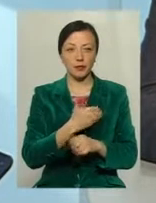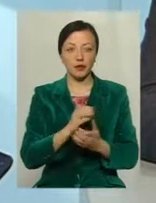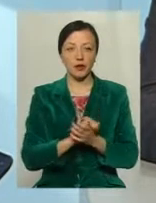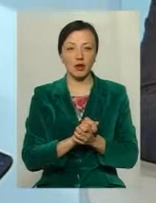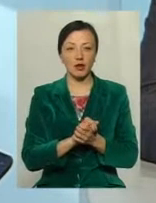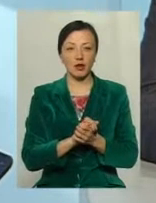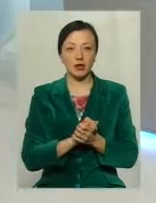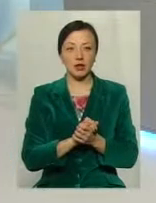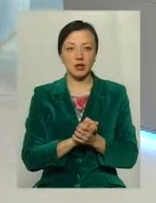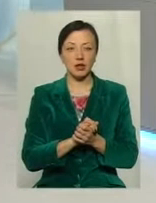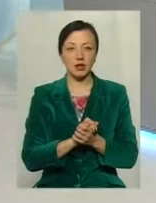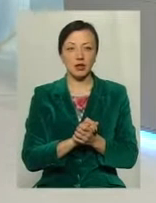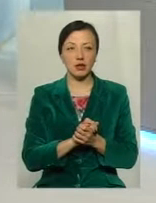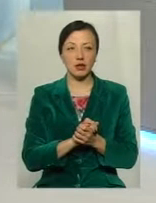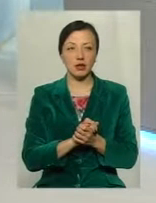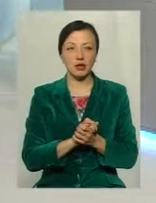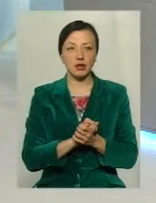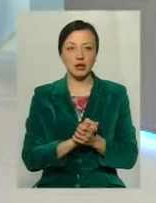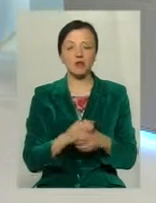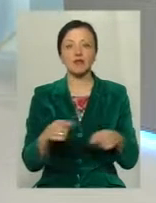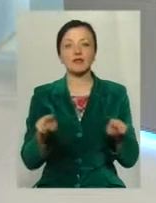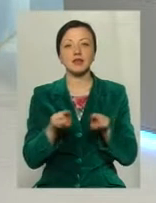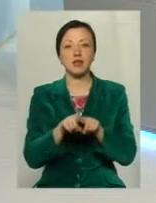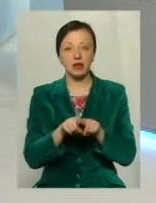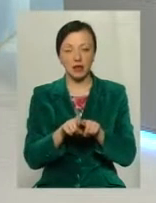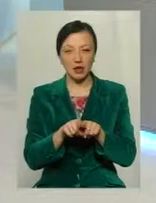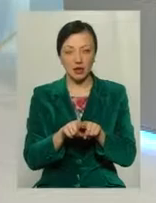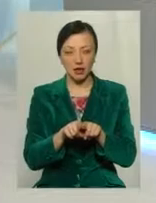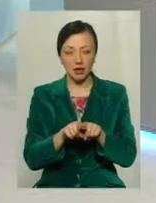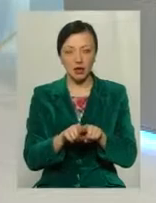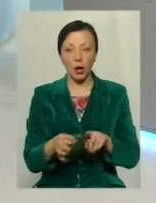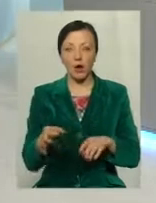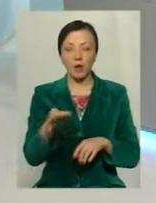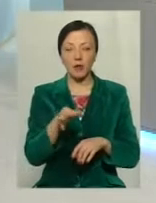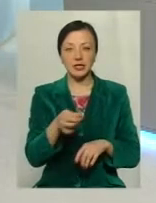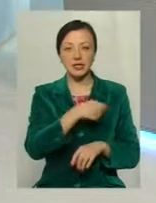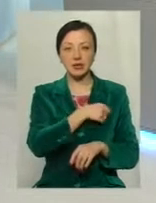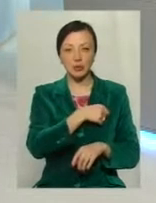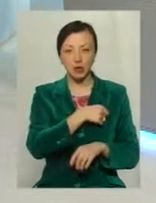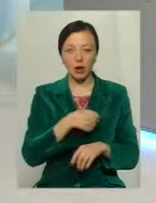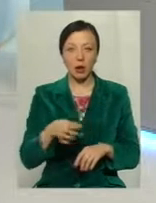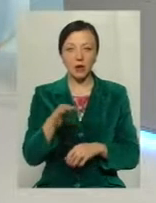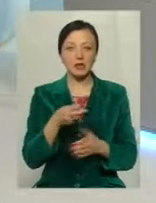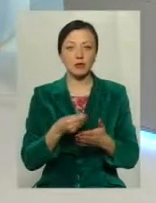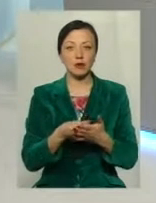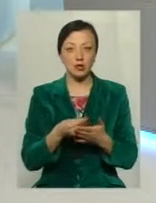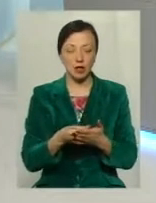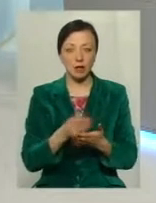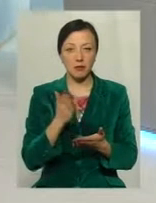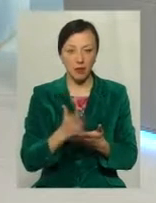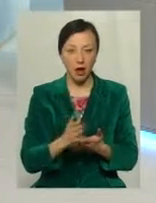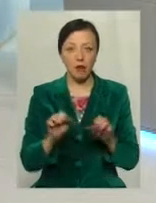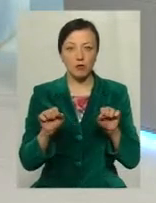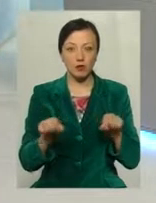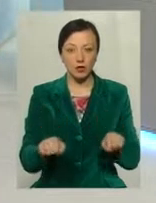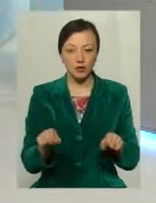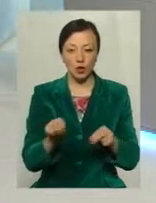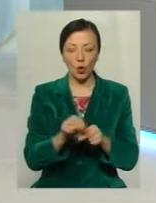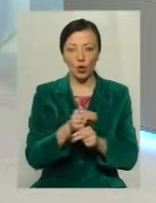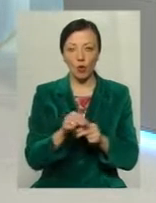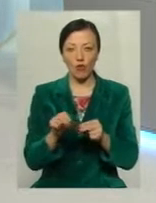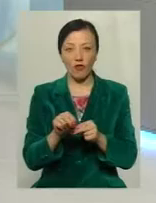стати жити, як можна стати краще жити, коли абсолютно неефективно в державі, всі абсолютно, використовуються кошти. І в майбутнє, я хотів би на цьому